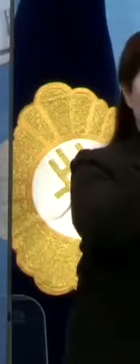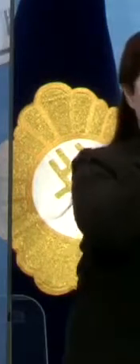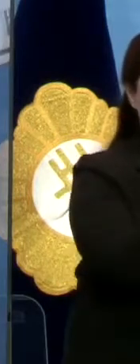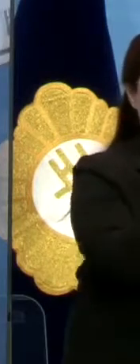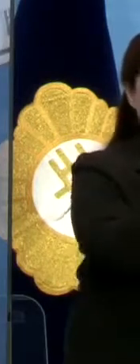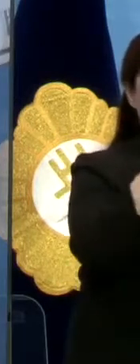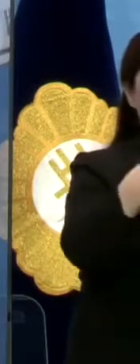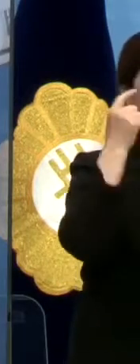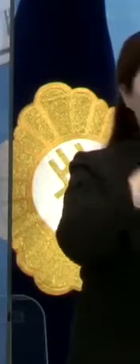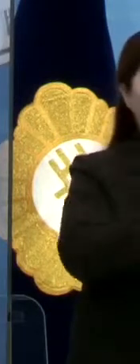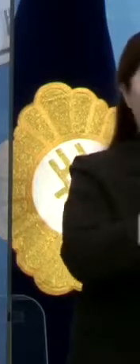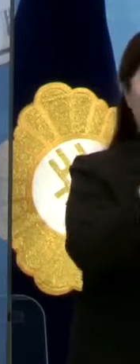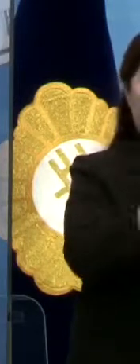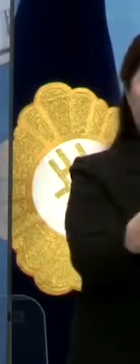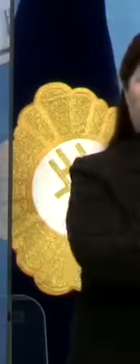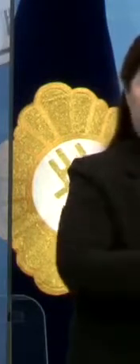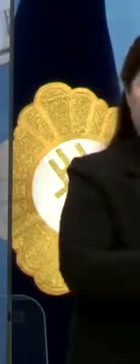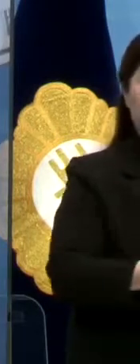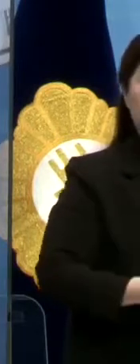직접 접수했습니다.